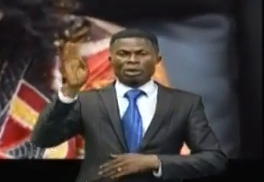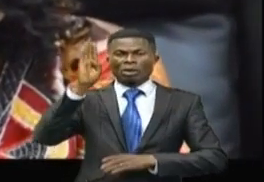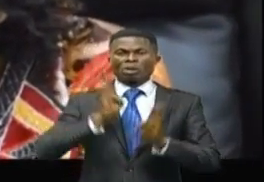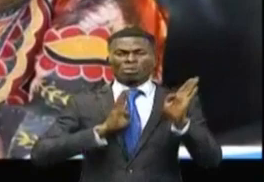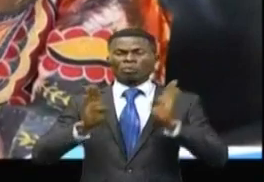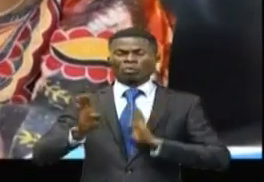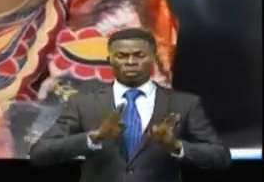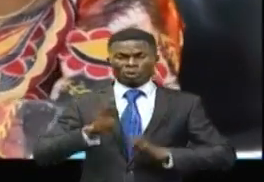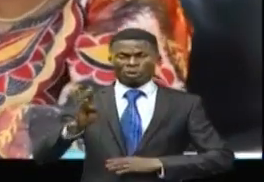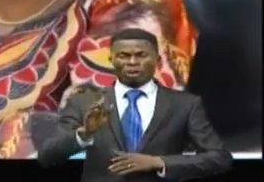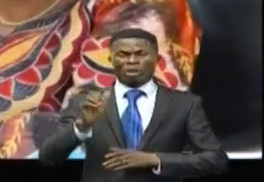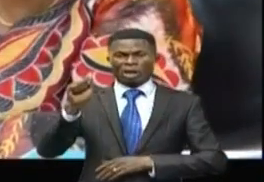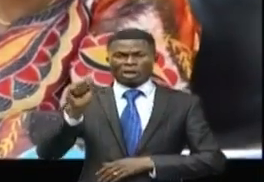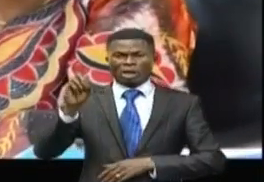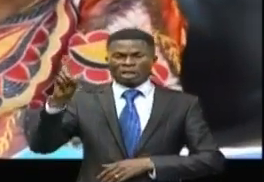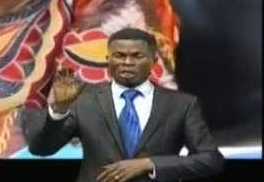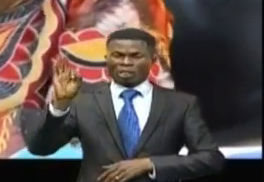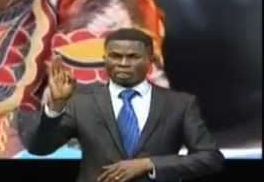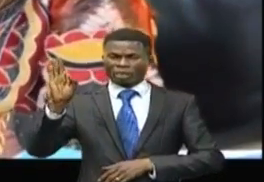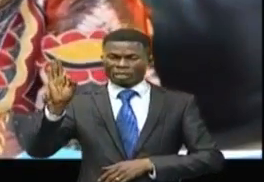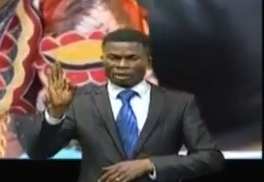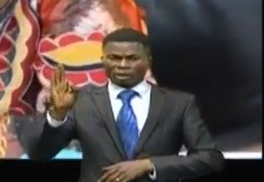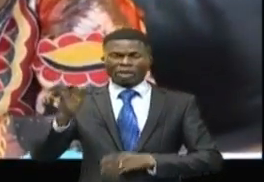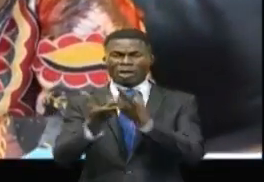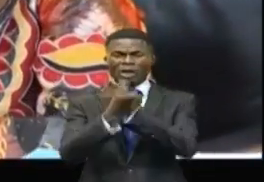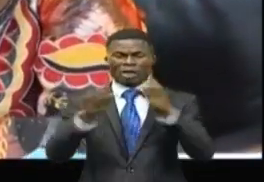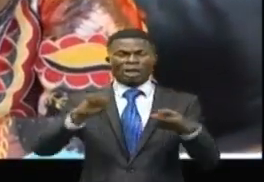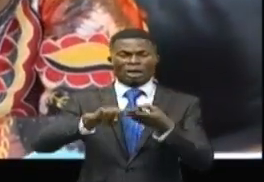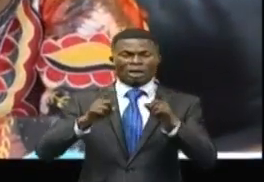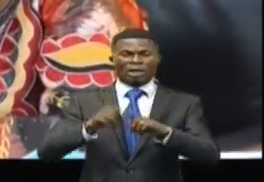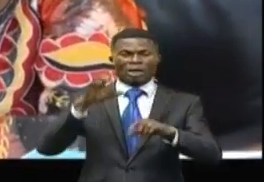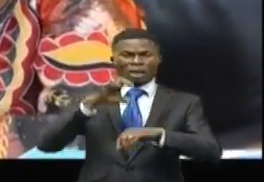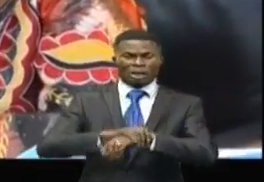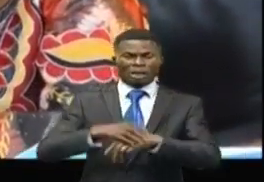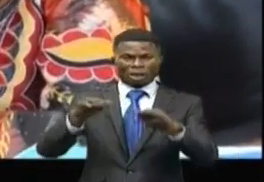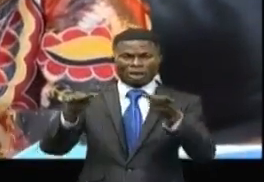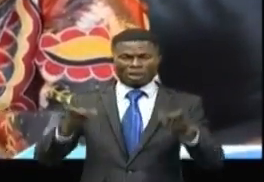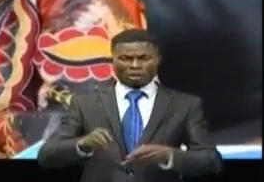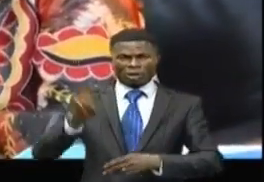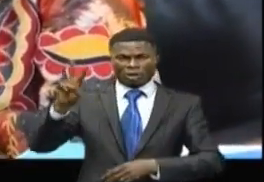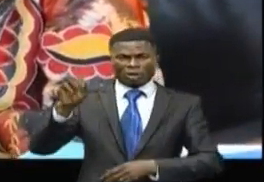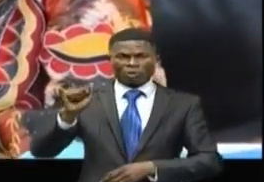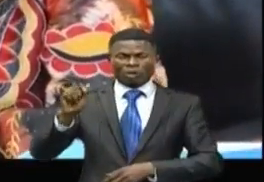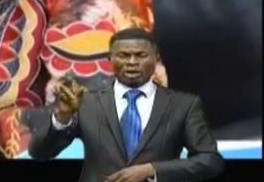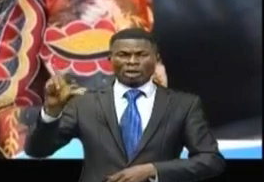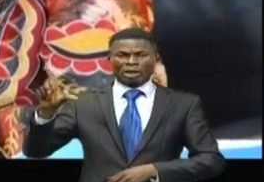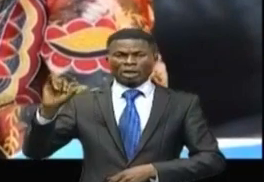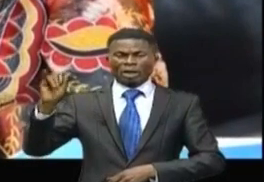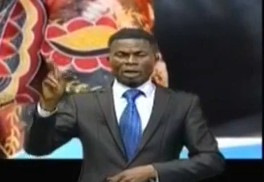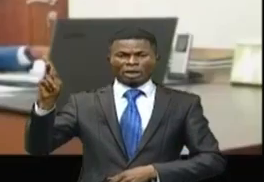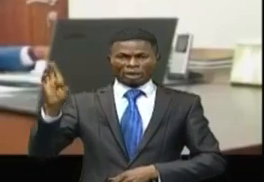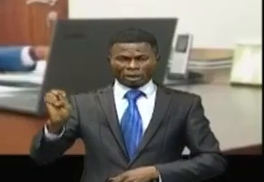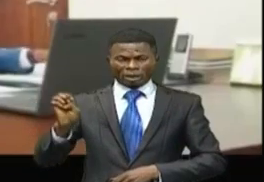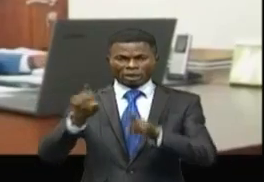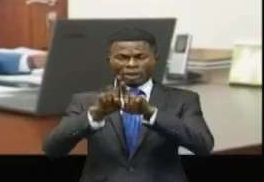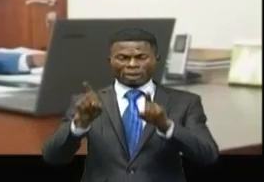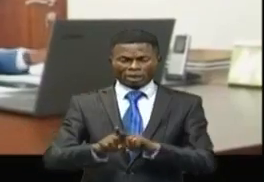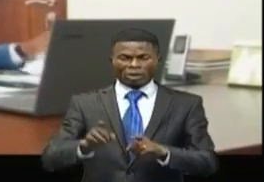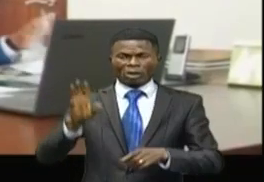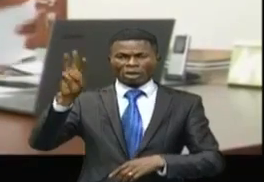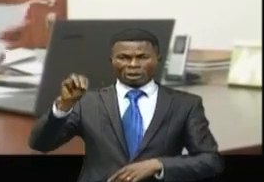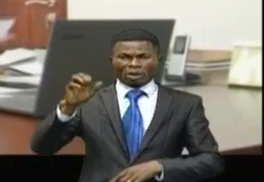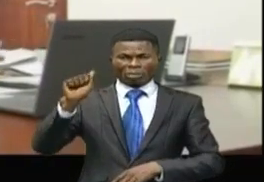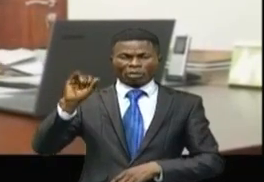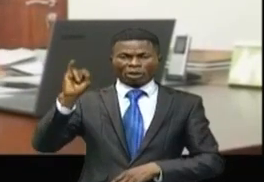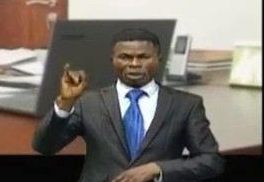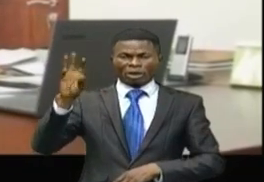les adf visant à libérer leurs compagnons arrêtés dans la vallée de malika chefferie bachoo et les maï maï actif dans les périphériques